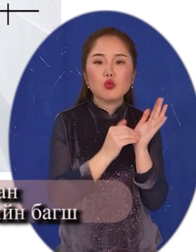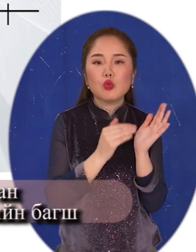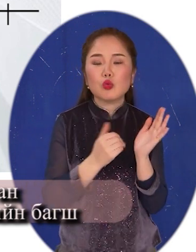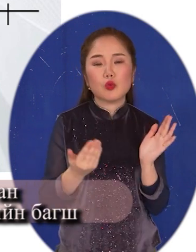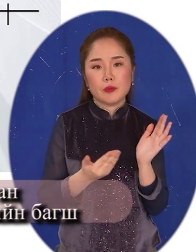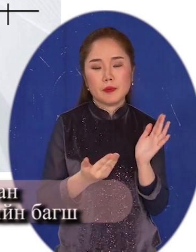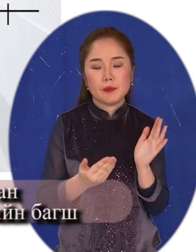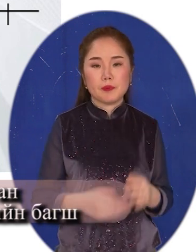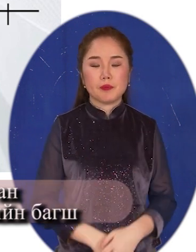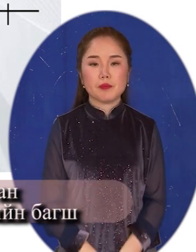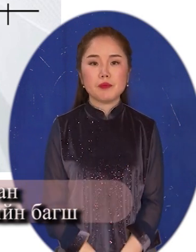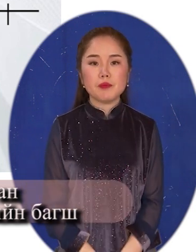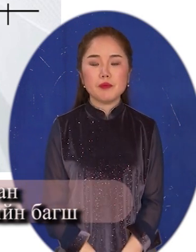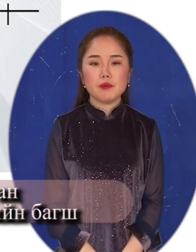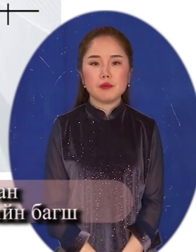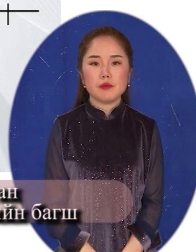кем дегенде эсептейик.